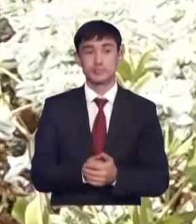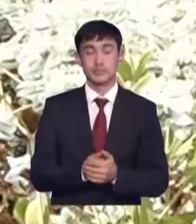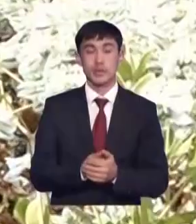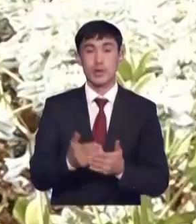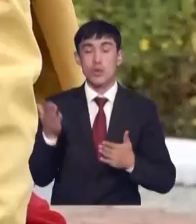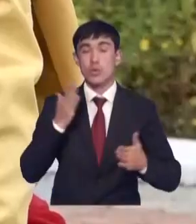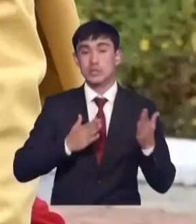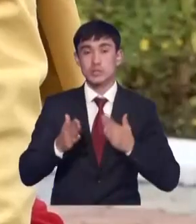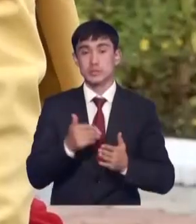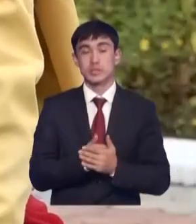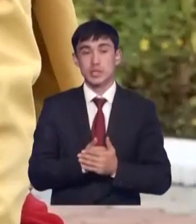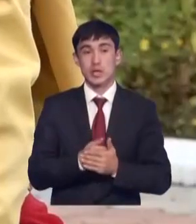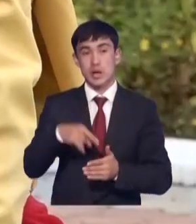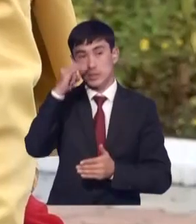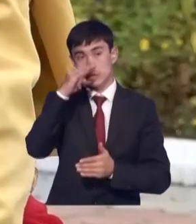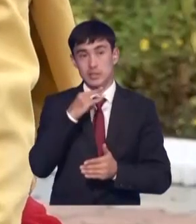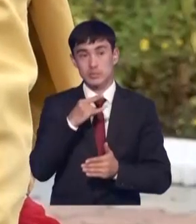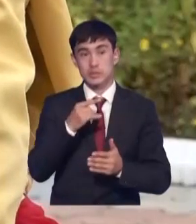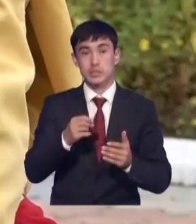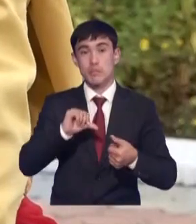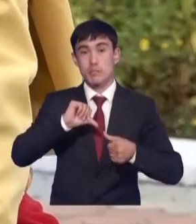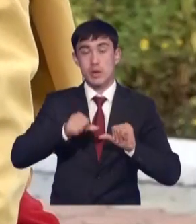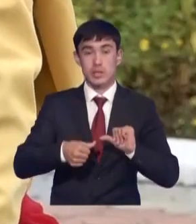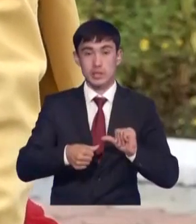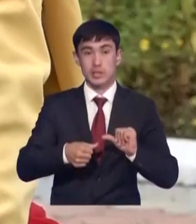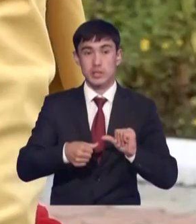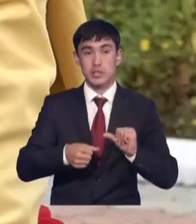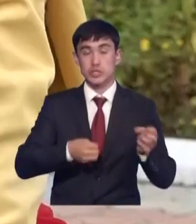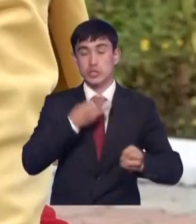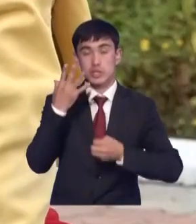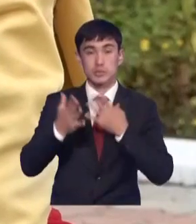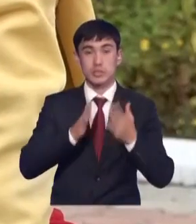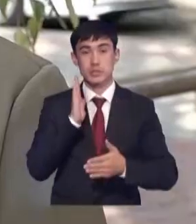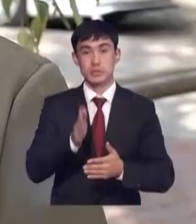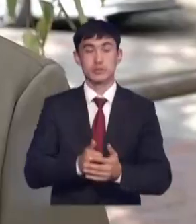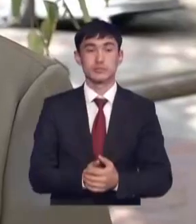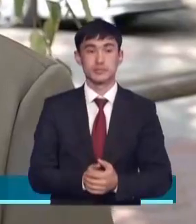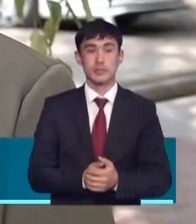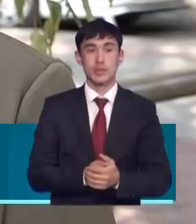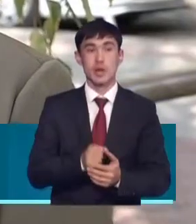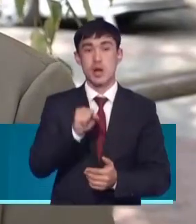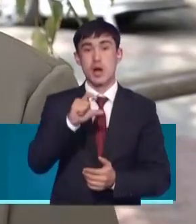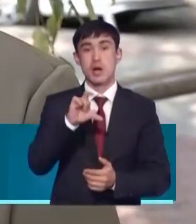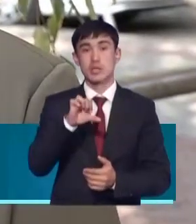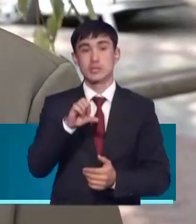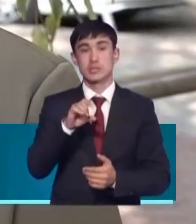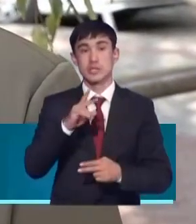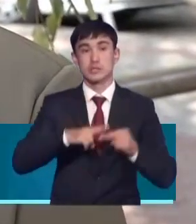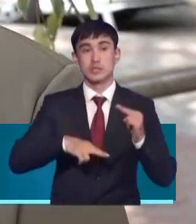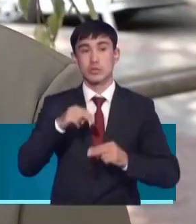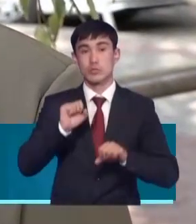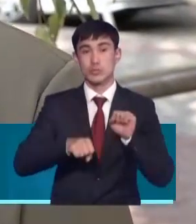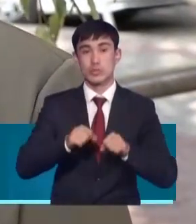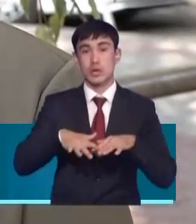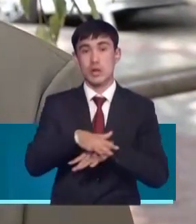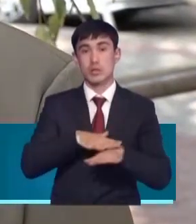өте қуаныштымын. Қазақстанымыз мәңгілікке жарқырап жайнай берсін. Айыз салу мүмкіндігі халықтың таңдауына беріліп